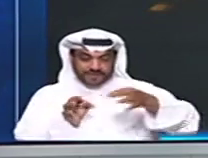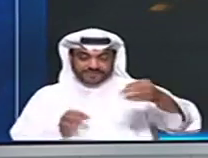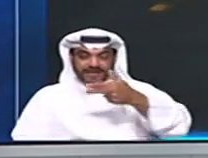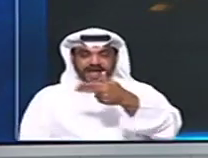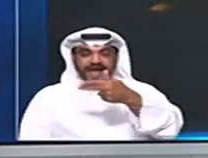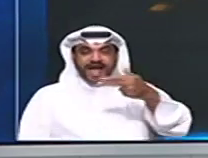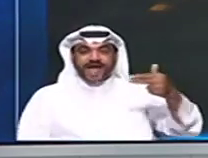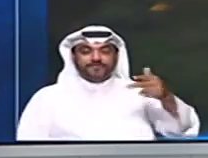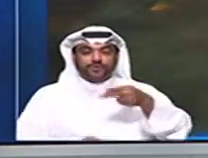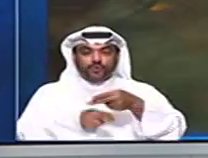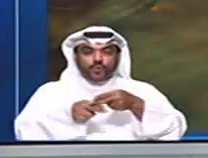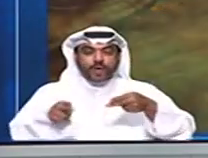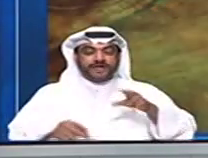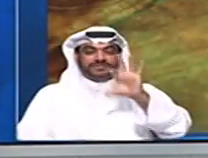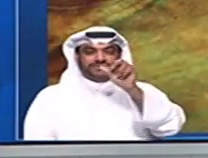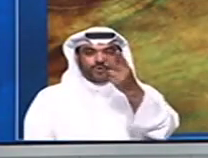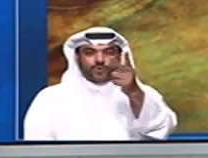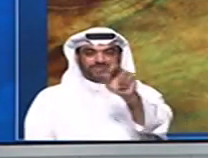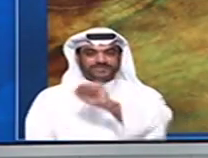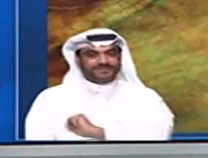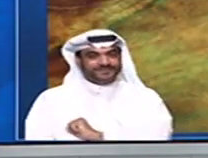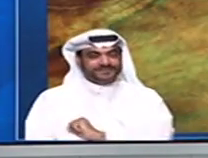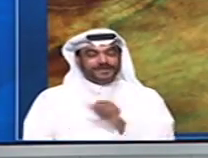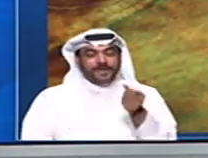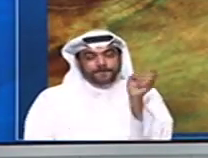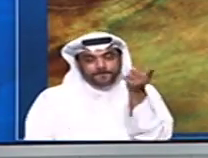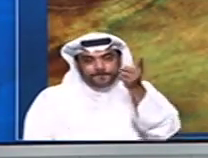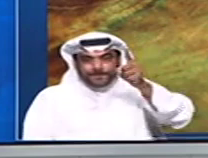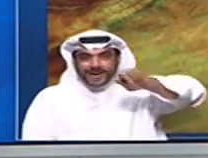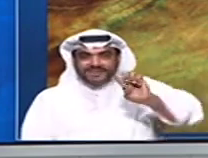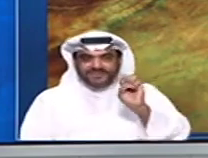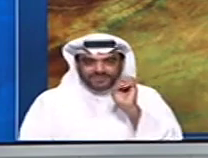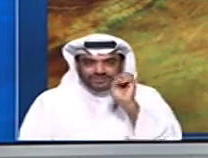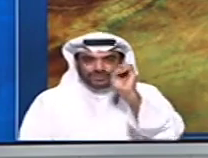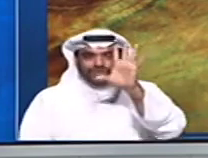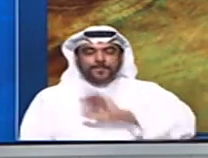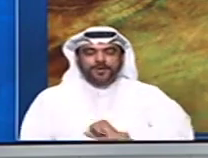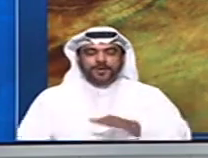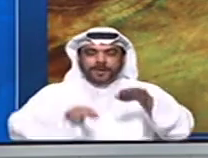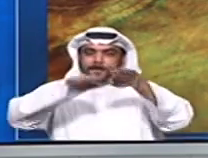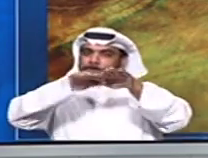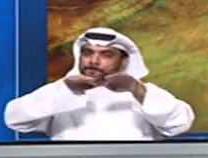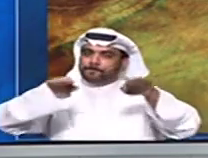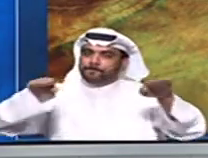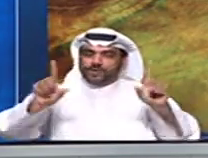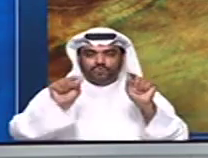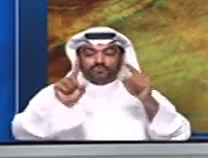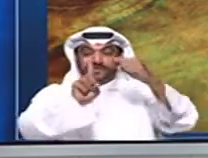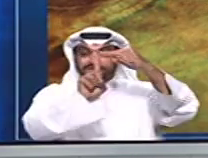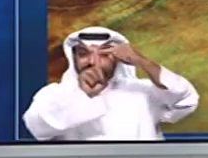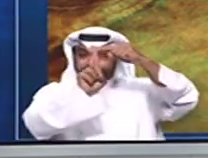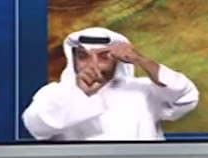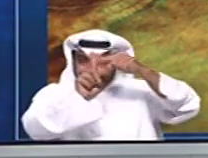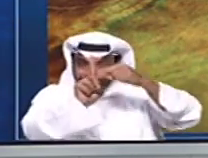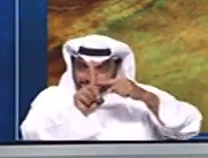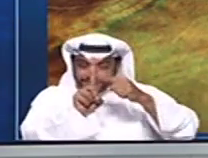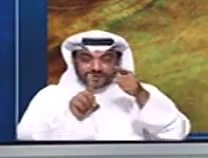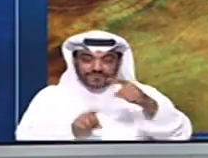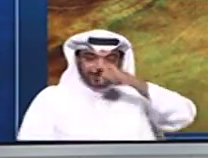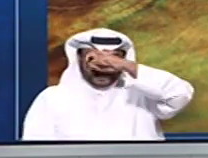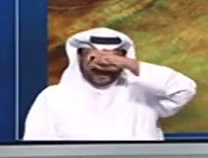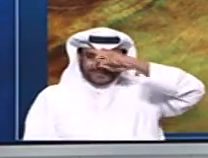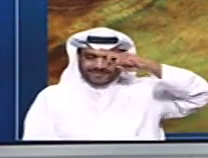الشقاية 29 درجة مئوية. مع بداية ساعات الصباح الأولى الأجواء معتدلة وانخفاض نسبي في درجات الحرارة، متوقع تصل